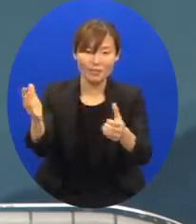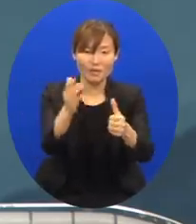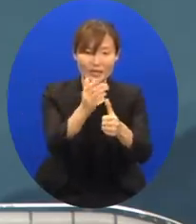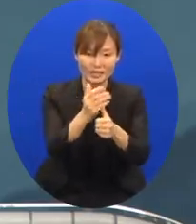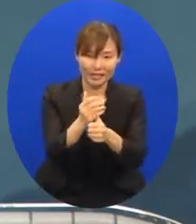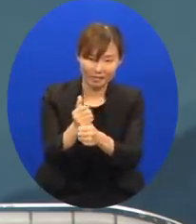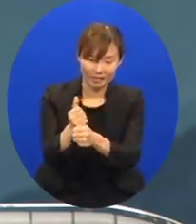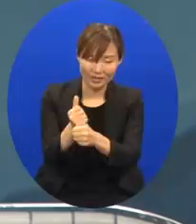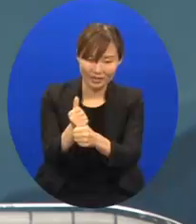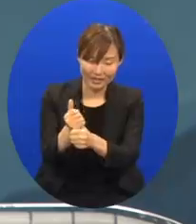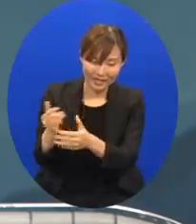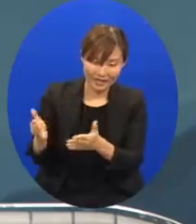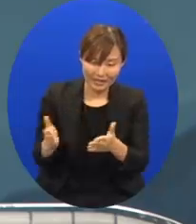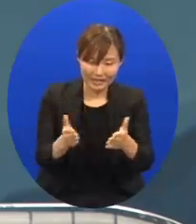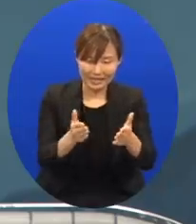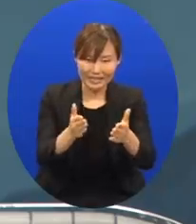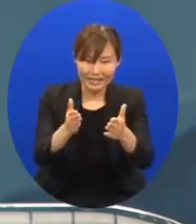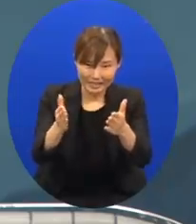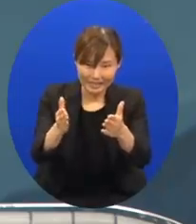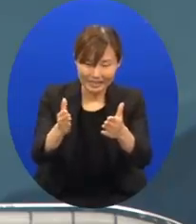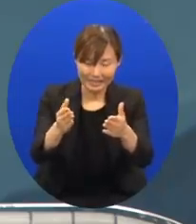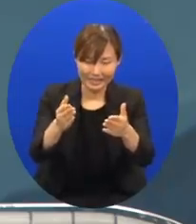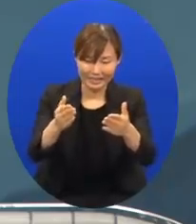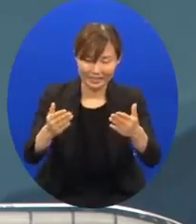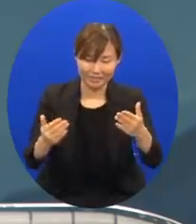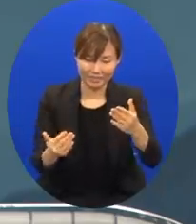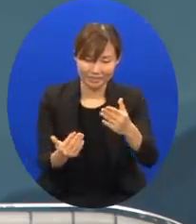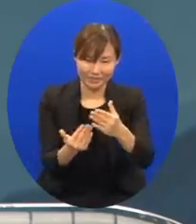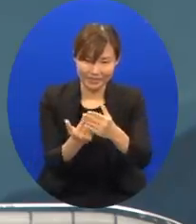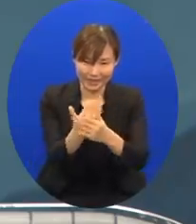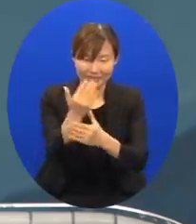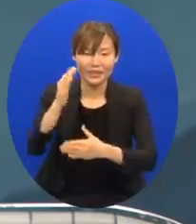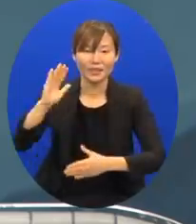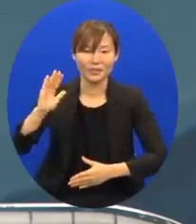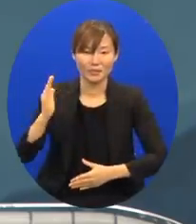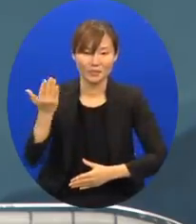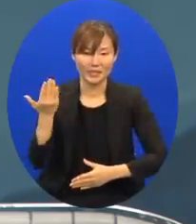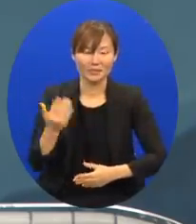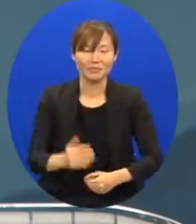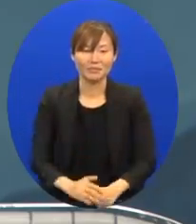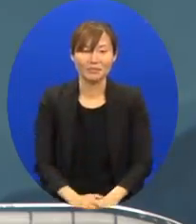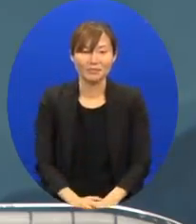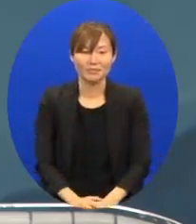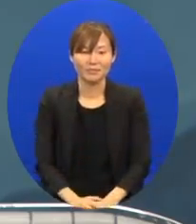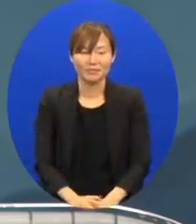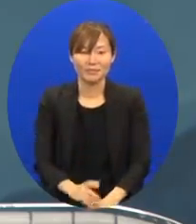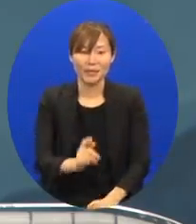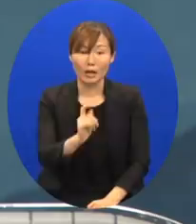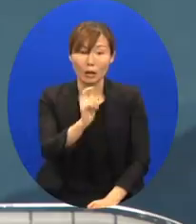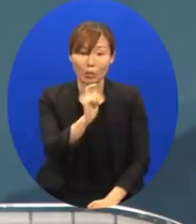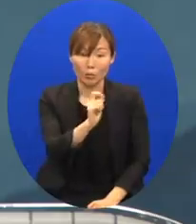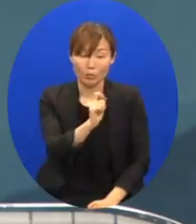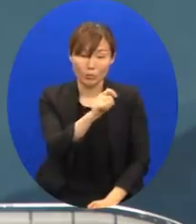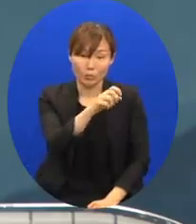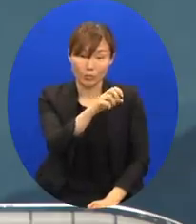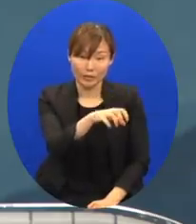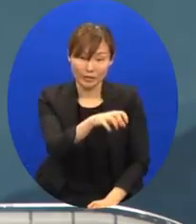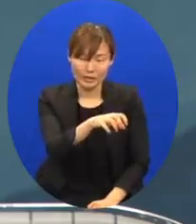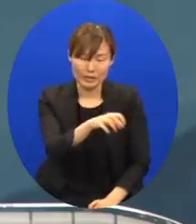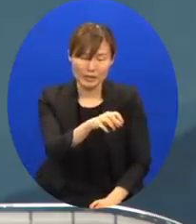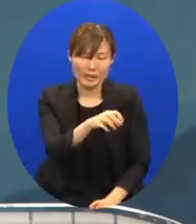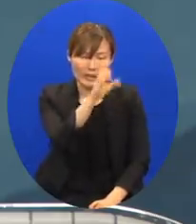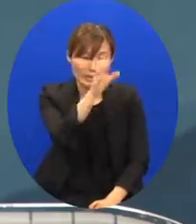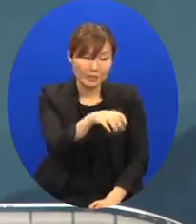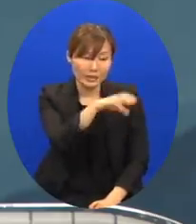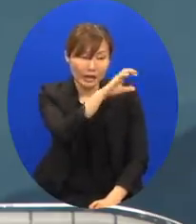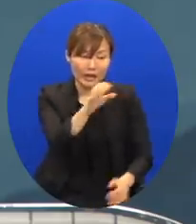열려요 여러분 중에 사도 바울이 고린도에서 십자가 예수님만 전할 때 그 탭 답하고